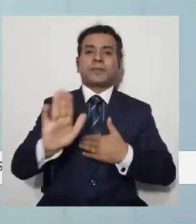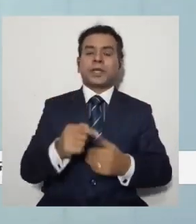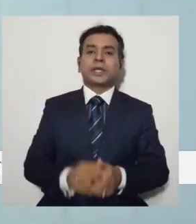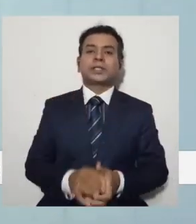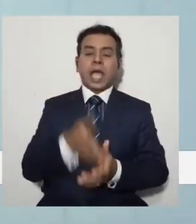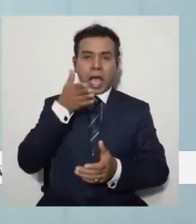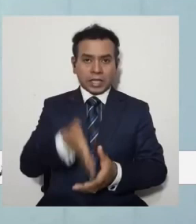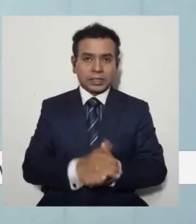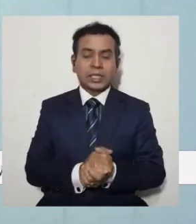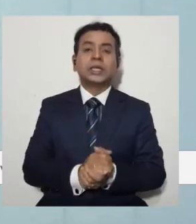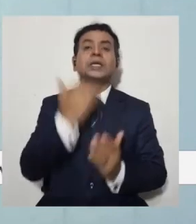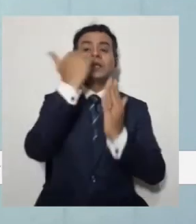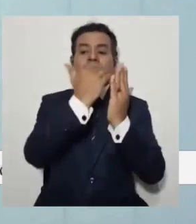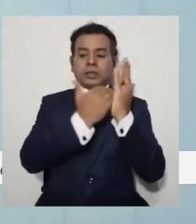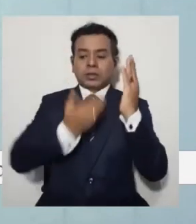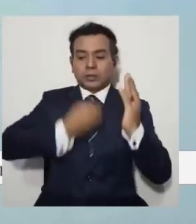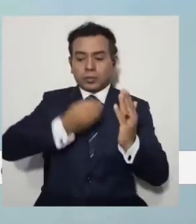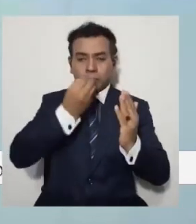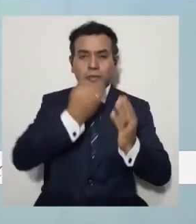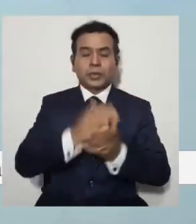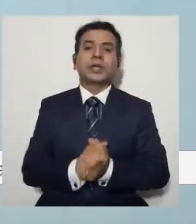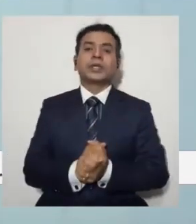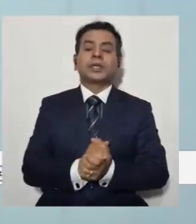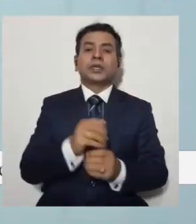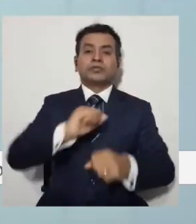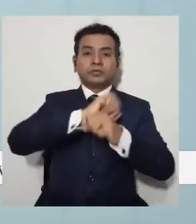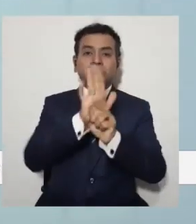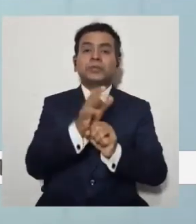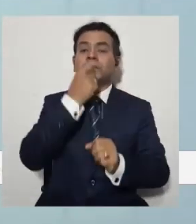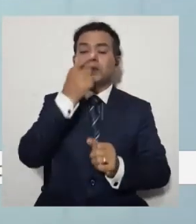দৈনিক সংবাদ বুলেটিন এখানেই শেষ করছি। সবাইকে অনেক অনেক ধন্যবাদ। আসসালামু আলাইকুম।